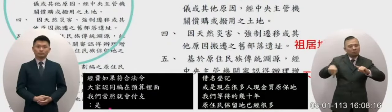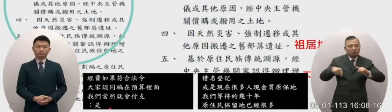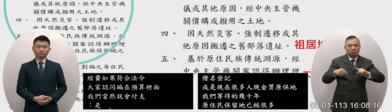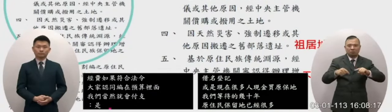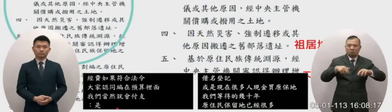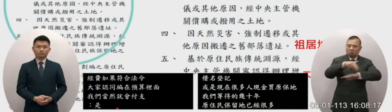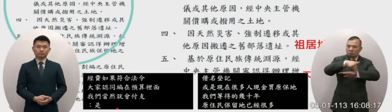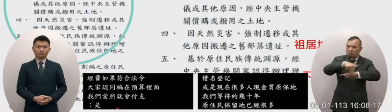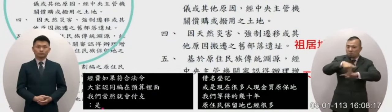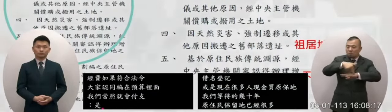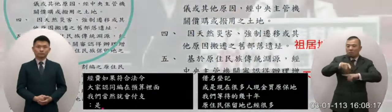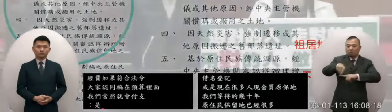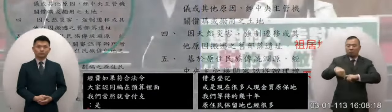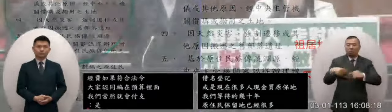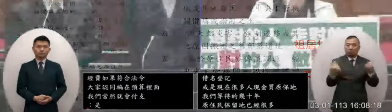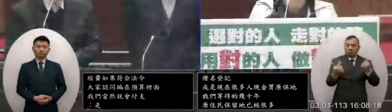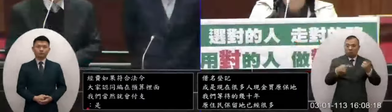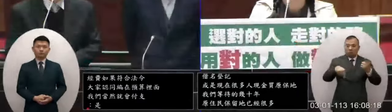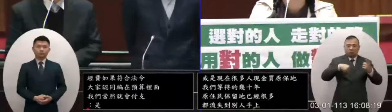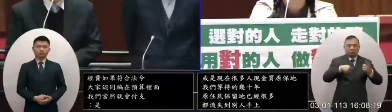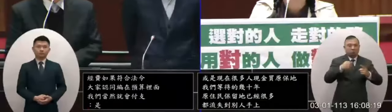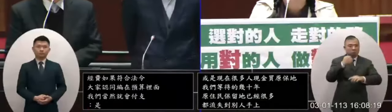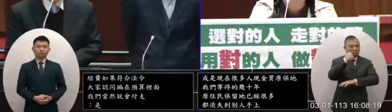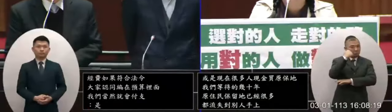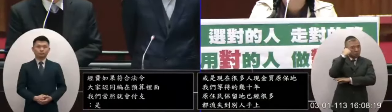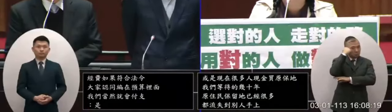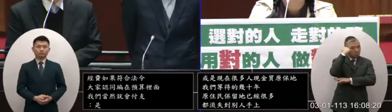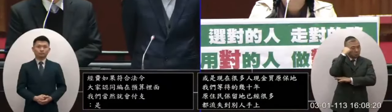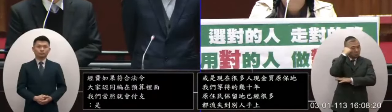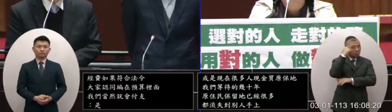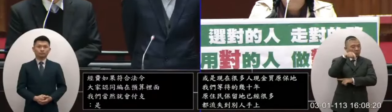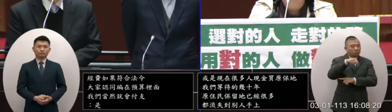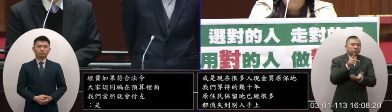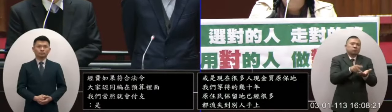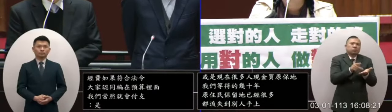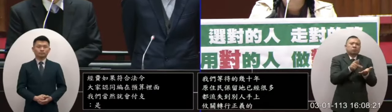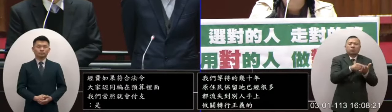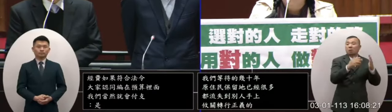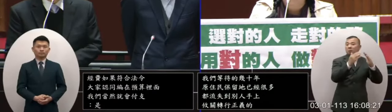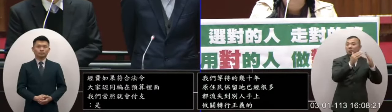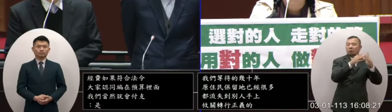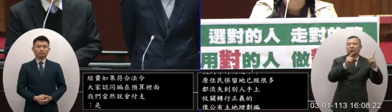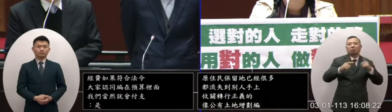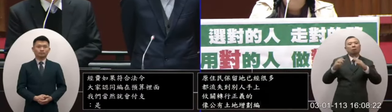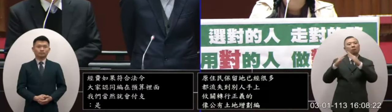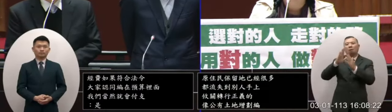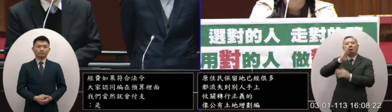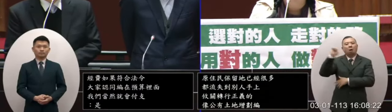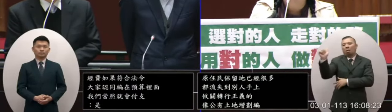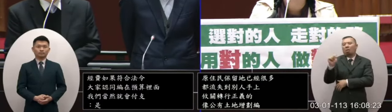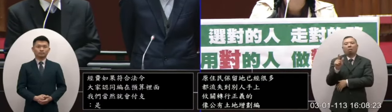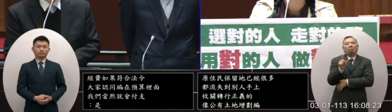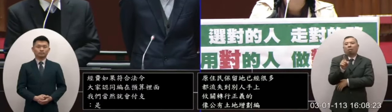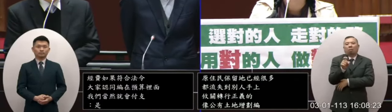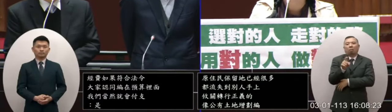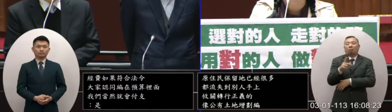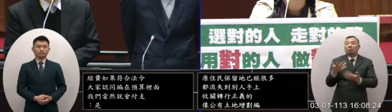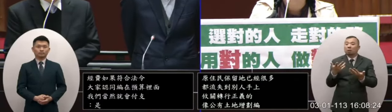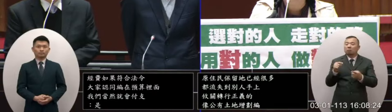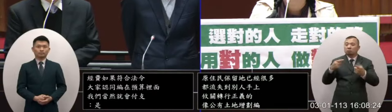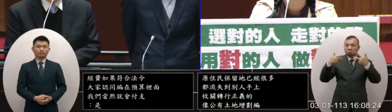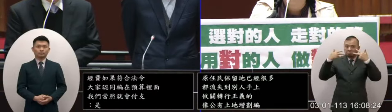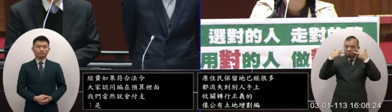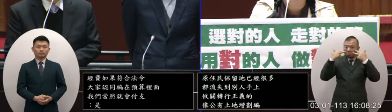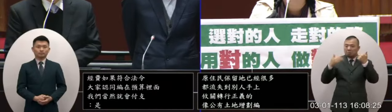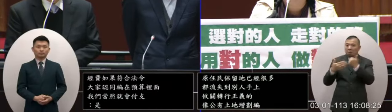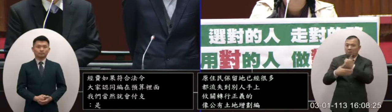住在永久屋的回不了山林的家的这些人，他们的原保地，我们是不是应该